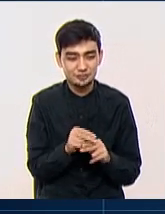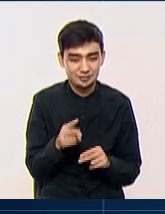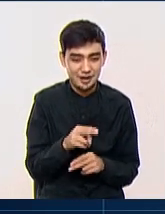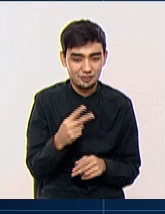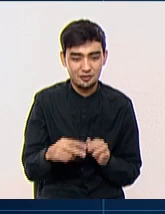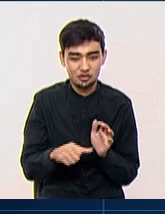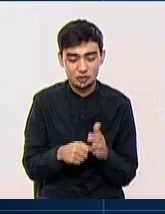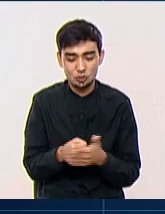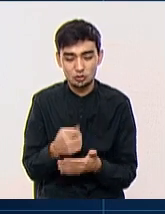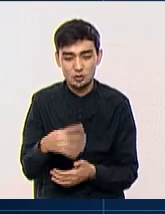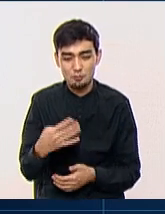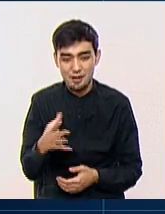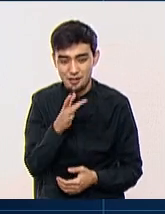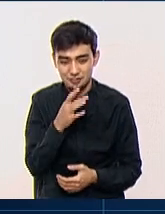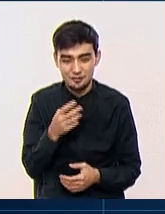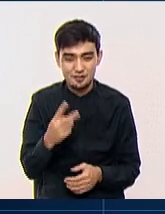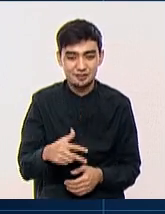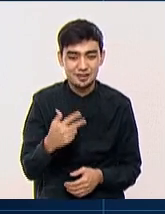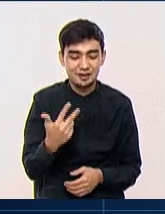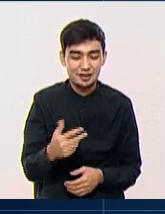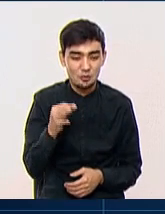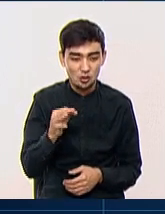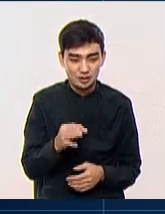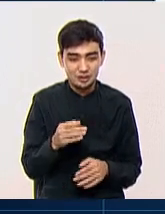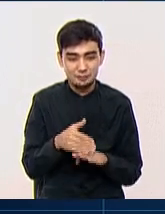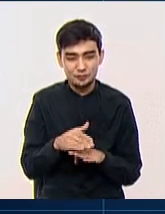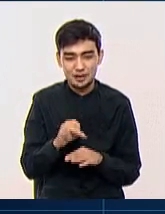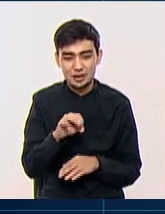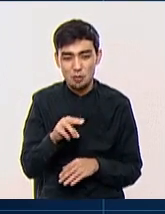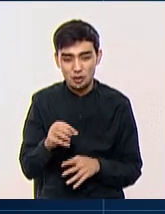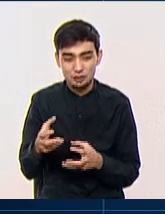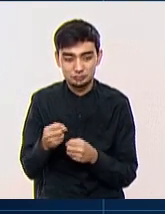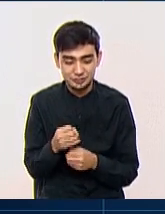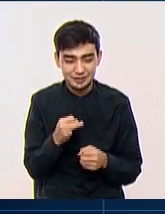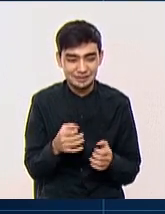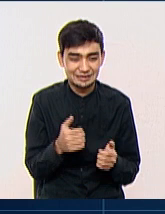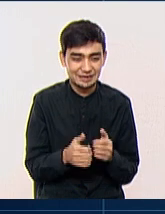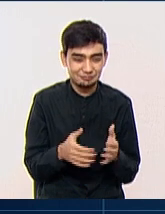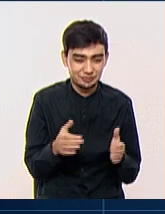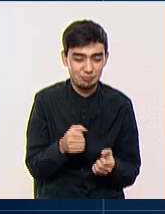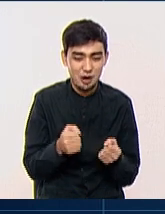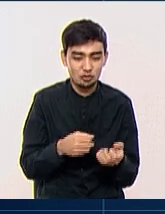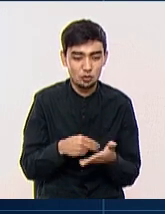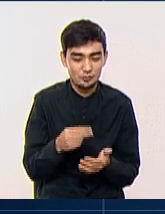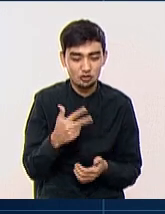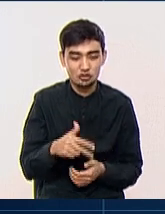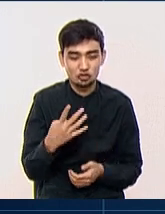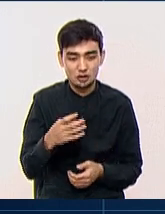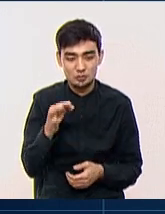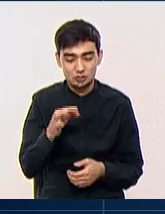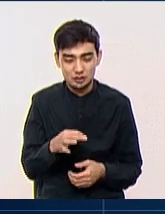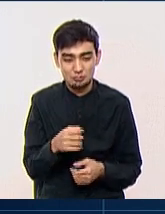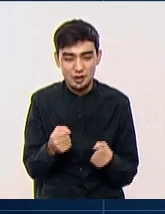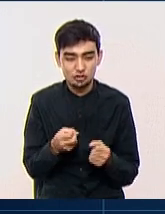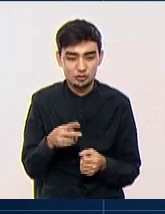26-дан 45 жасқа дейінгі азаматтардың 23% ипотекаға мақұлдама алғаннан кейін шағын ұйымдардан несие алса, 34%